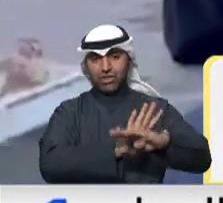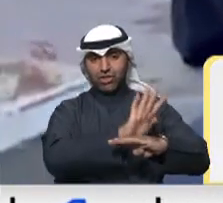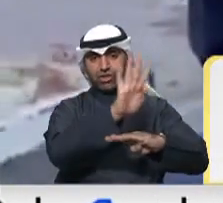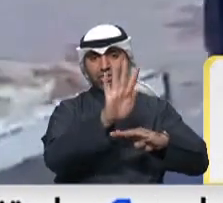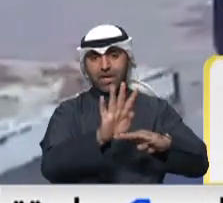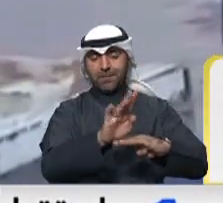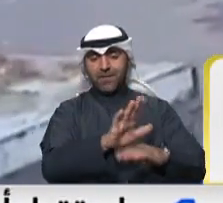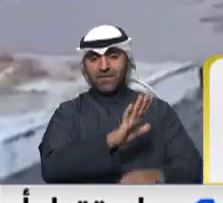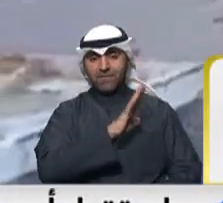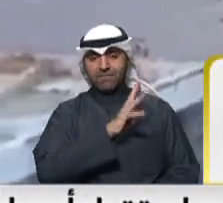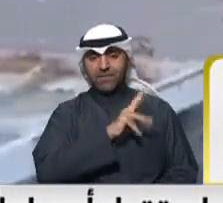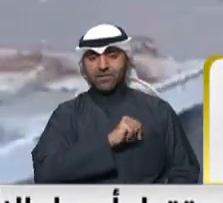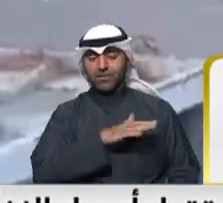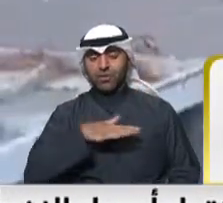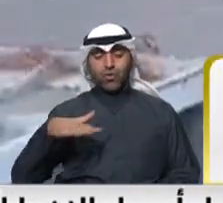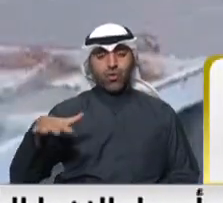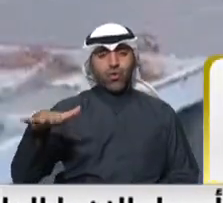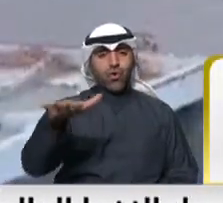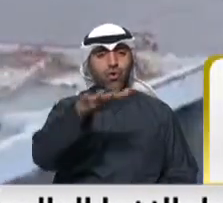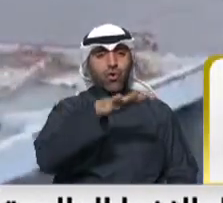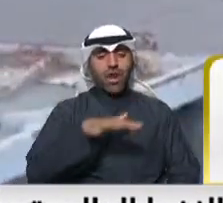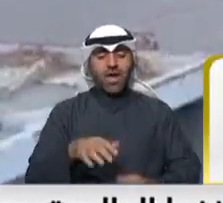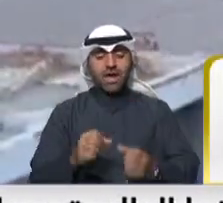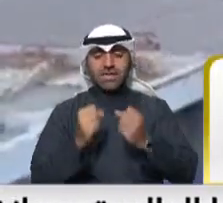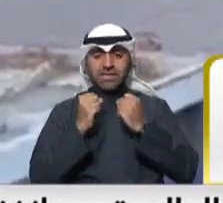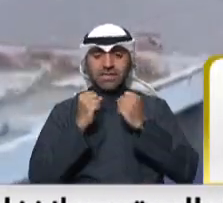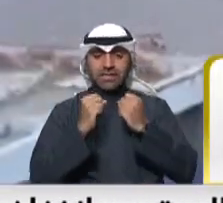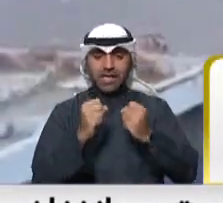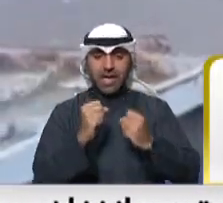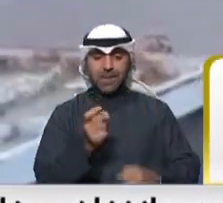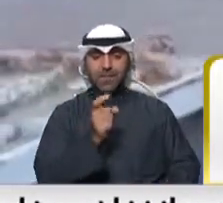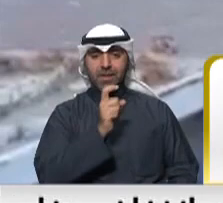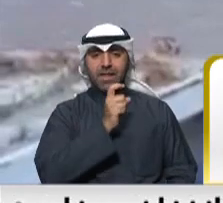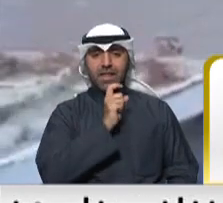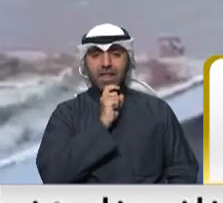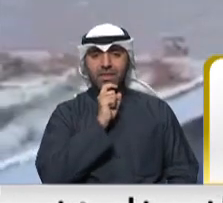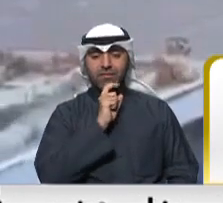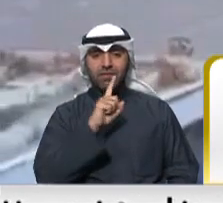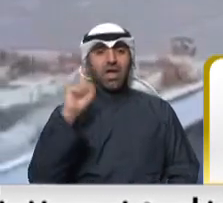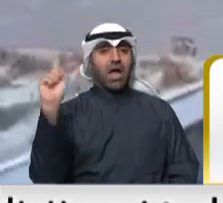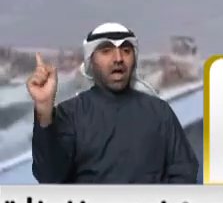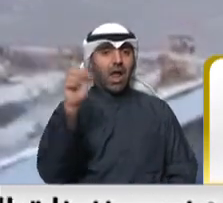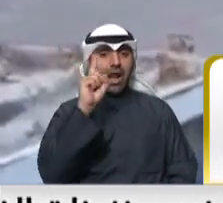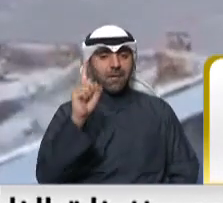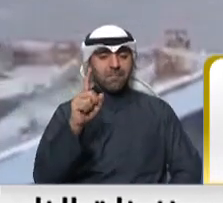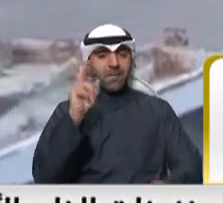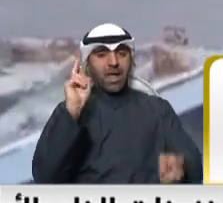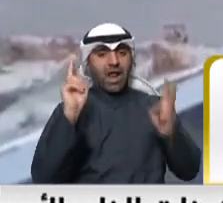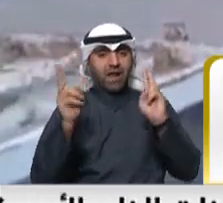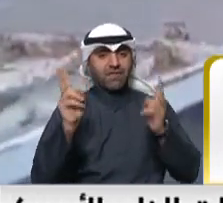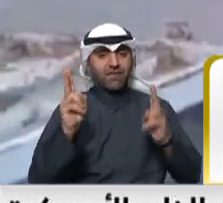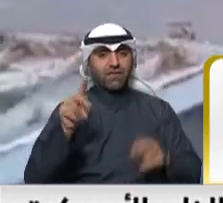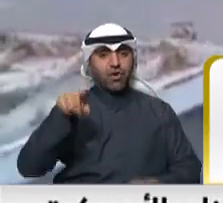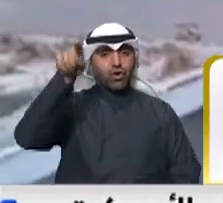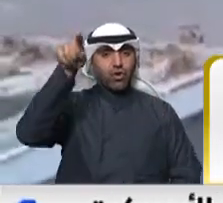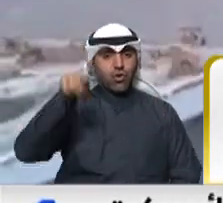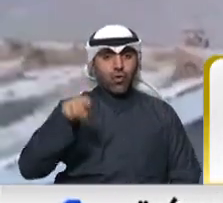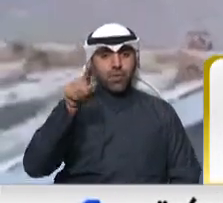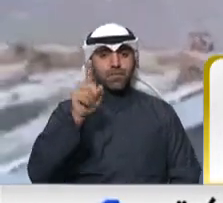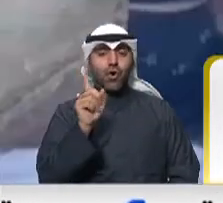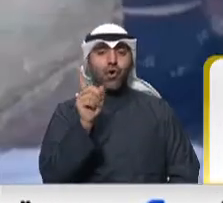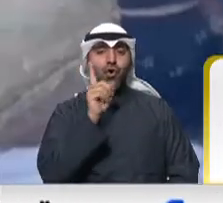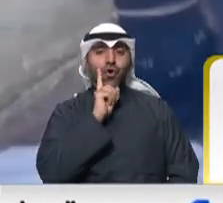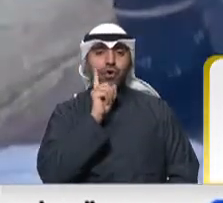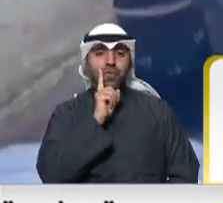ظروف قاسيه وصعبه جدا واوردت الهيئه والنادي ان غالبيه الاسيرات والامهات معتقلات بتهم